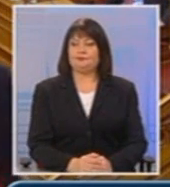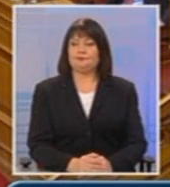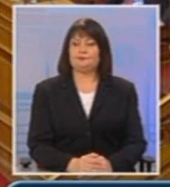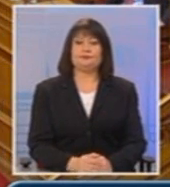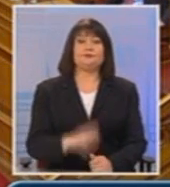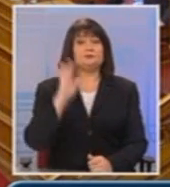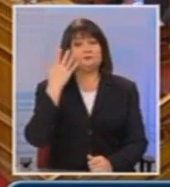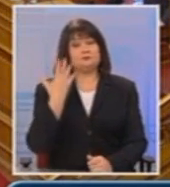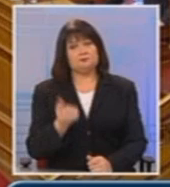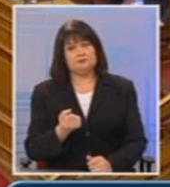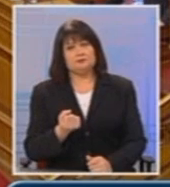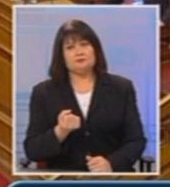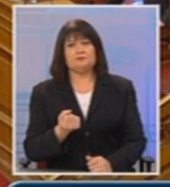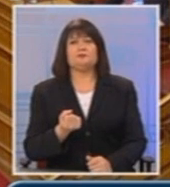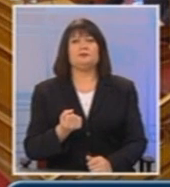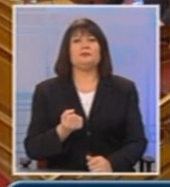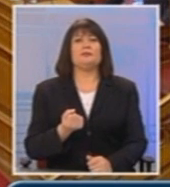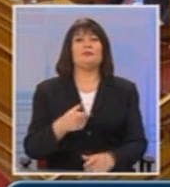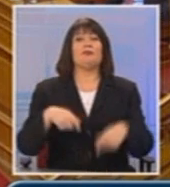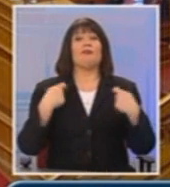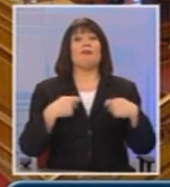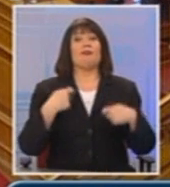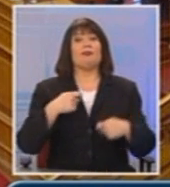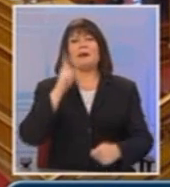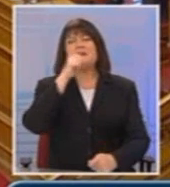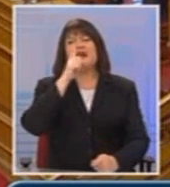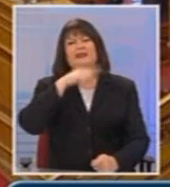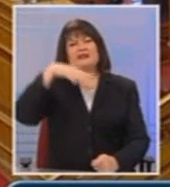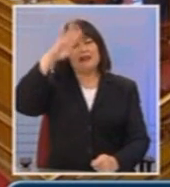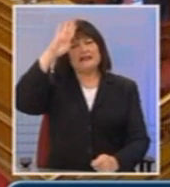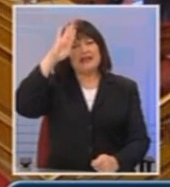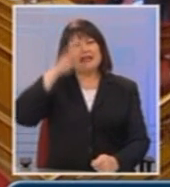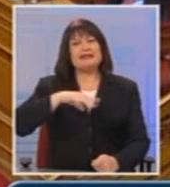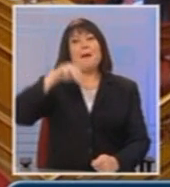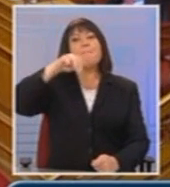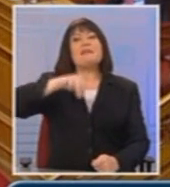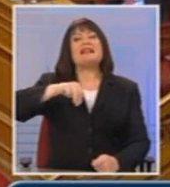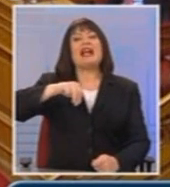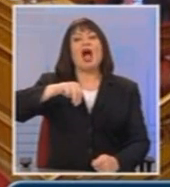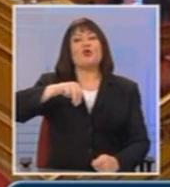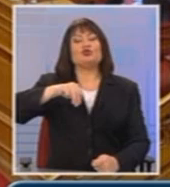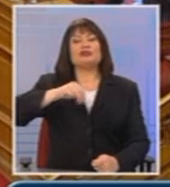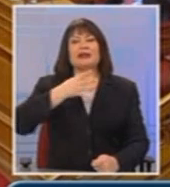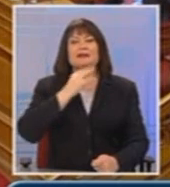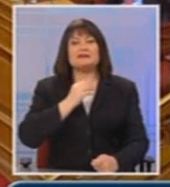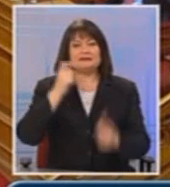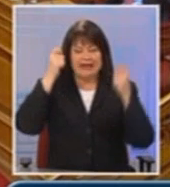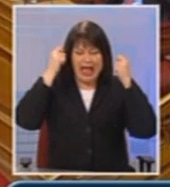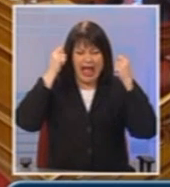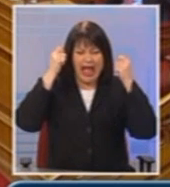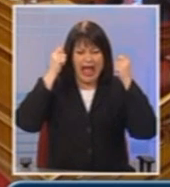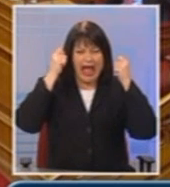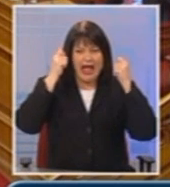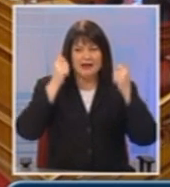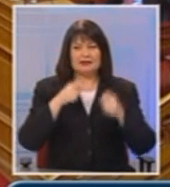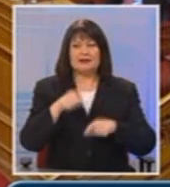κάποτε υπήρχε ένας βαρόνος, ο Μιχτχάουζεν, ο οποίος κατάφερε, τραβώντας τα μαλλιά του, τώρα έχω